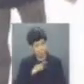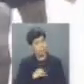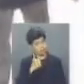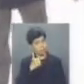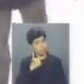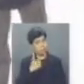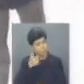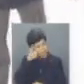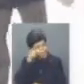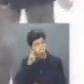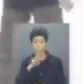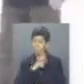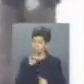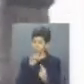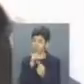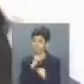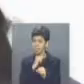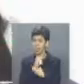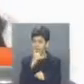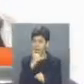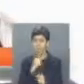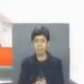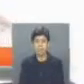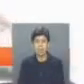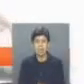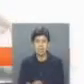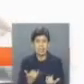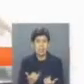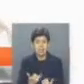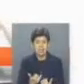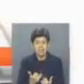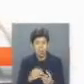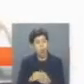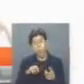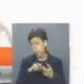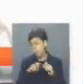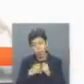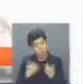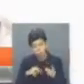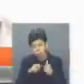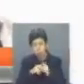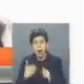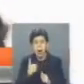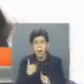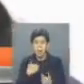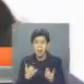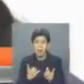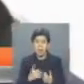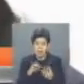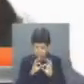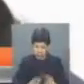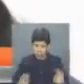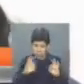สองวันแรกเนี่ยได้ตามเป้าที่ว่าตั้งใจไว้เลยแต่วันนี้จะเป็นวัน อุปสรรคหน่อยที่จะต้องเพราะจริงวันนี้เป็นวันสำคัญที่ต้อง